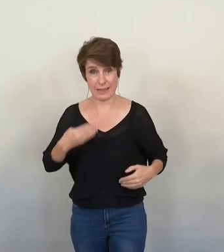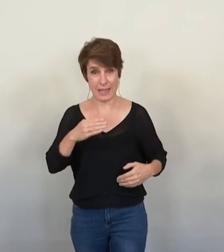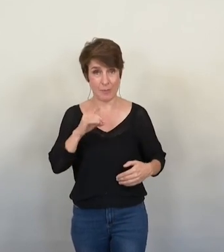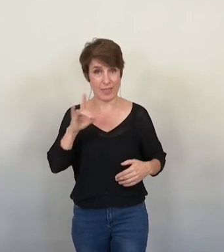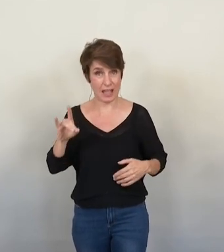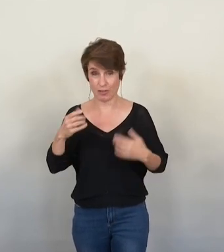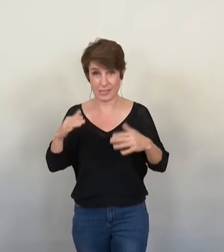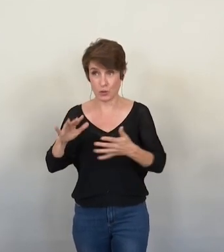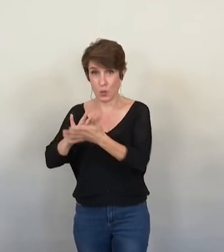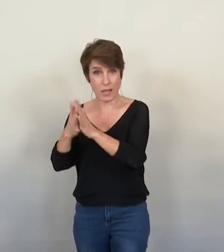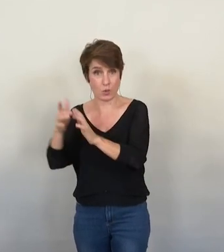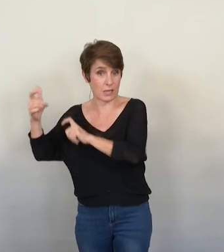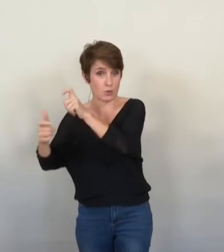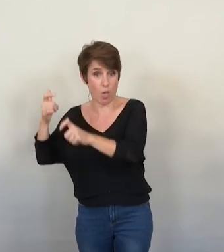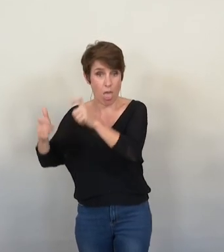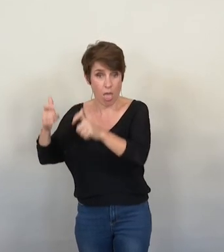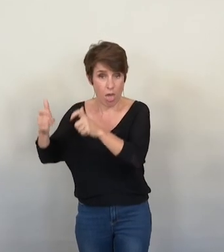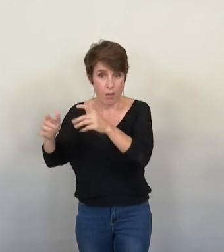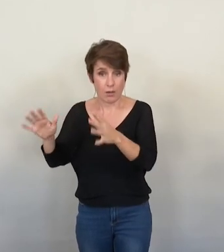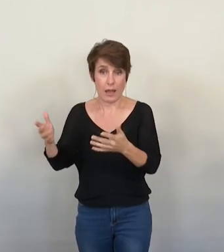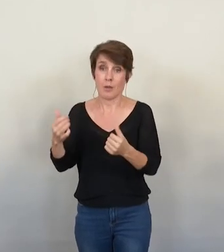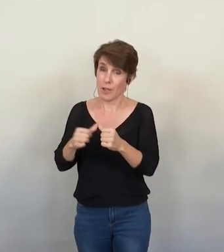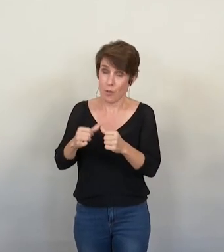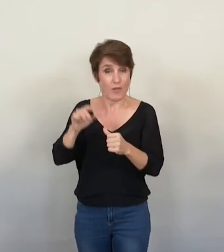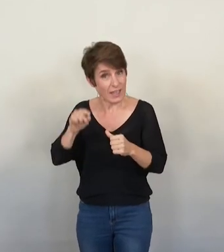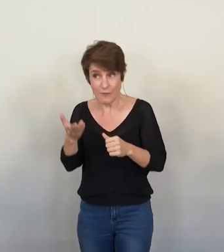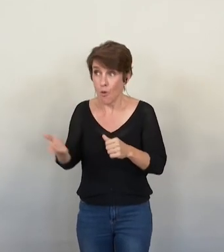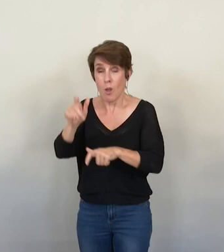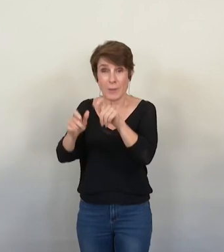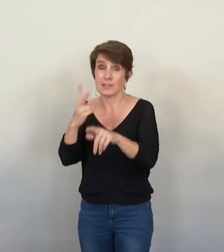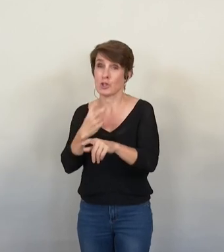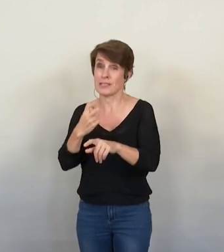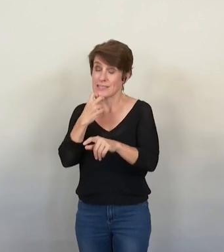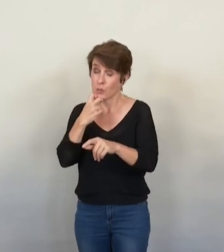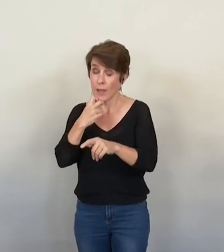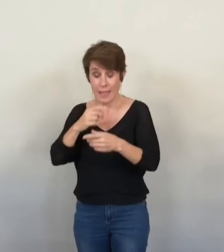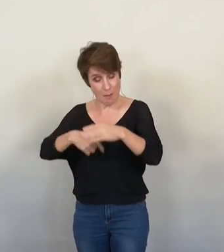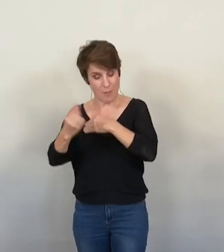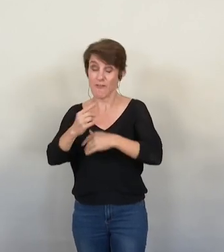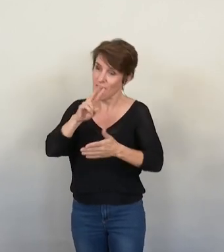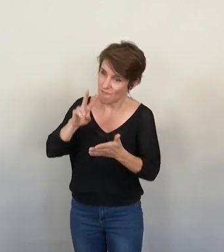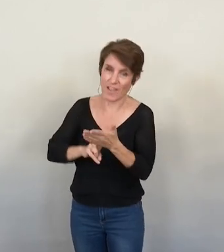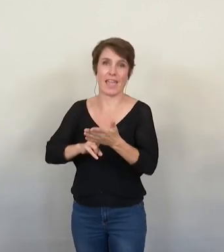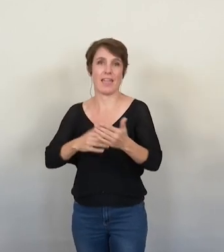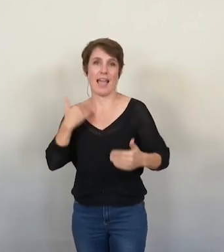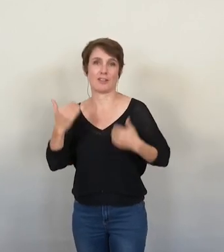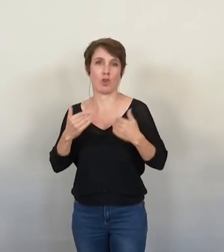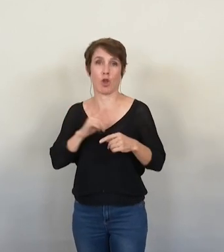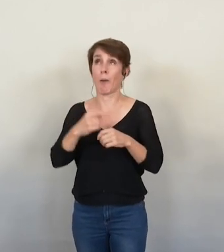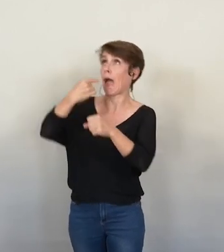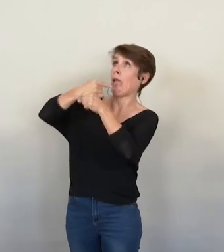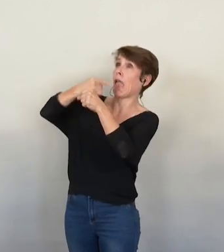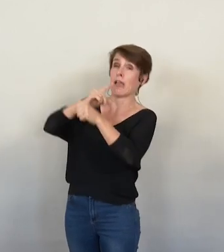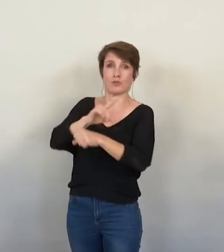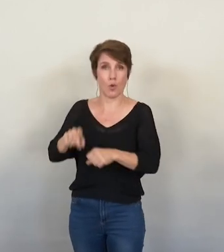sont en grande difficulté il faut permettre aux temp d'être des vrais acteurs des transformations sociales dans les quartiers populaires et la MDH c'est le